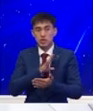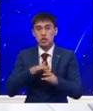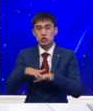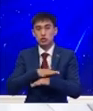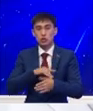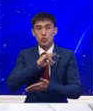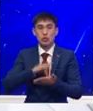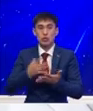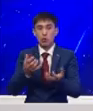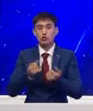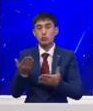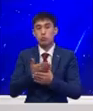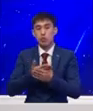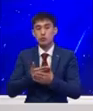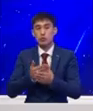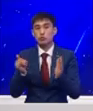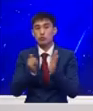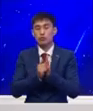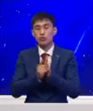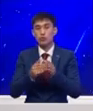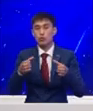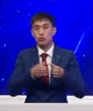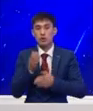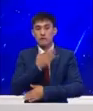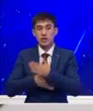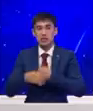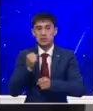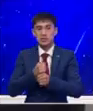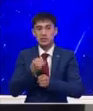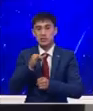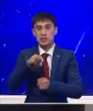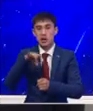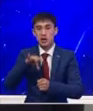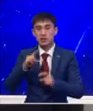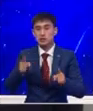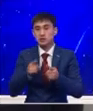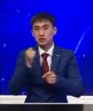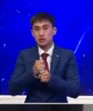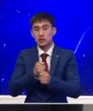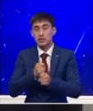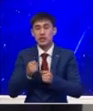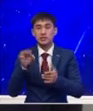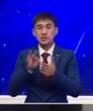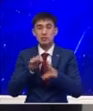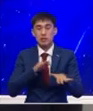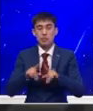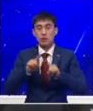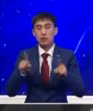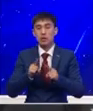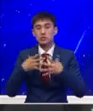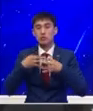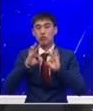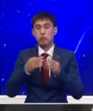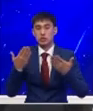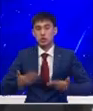города получили помощь по установлению группы инвалидности и разработке и коррекции индивидуальной программы реабилитации. Цель мероприятия – пропаганда здорового образа